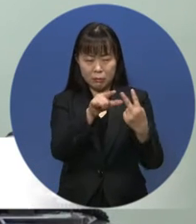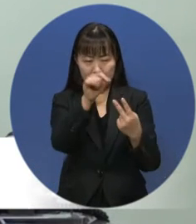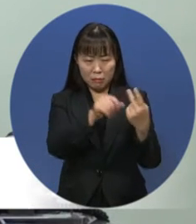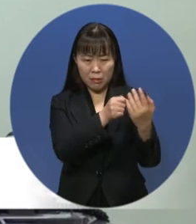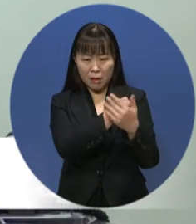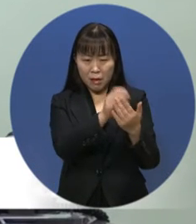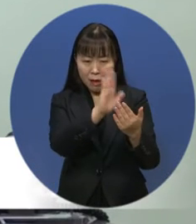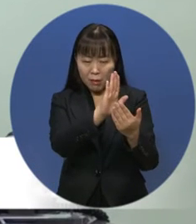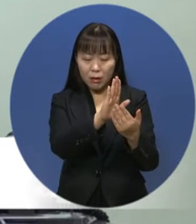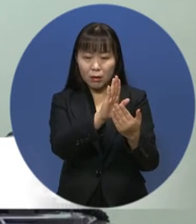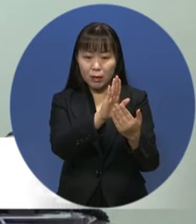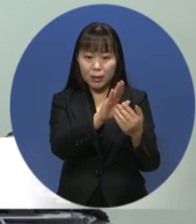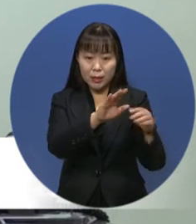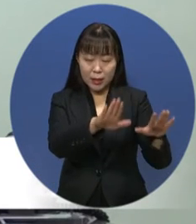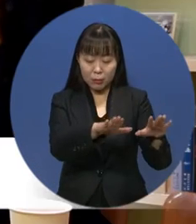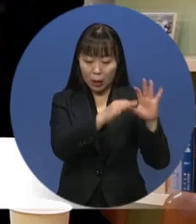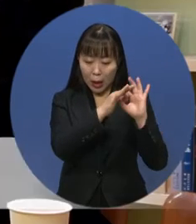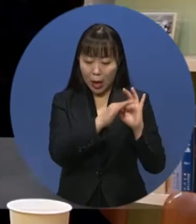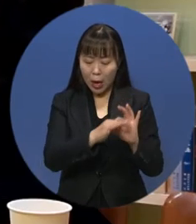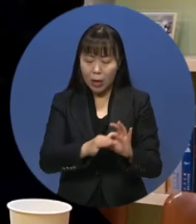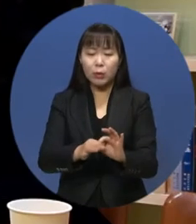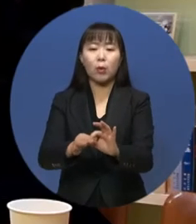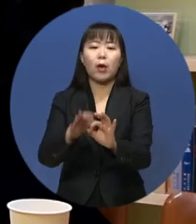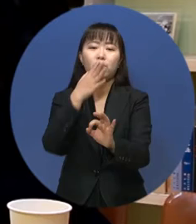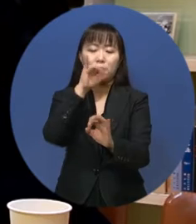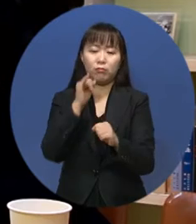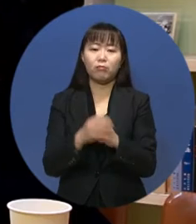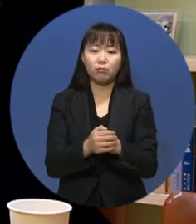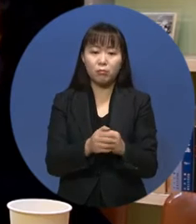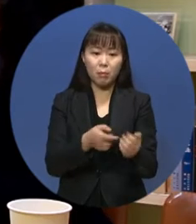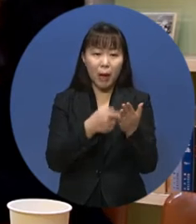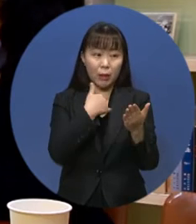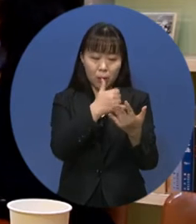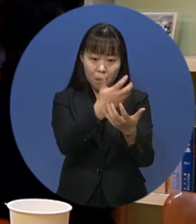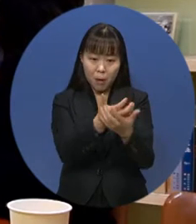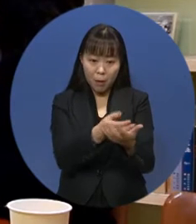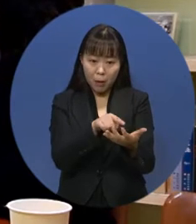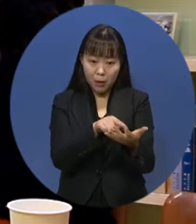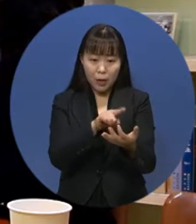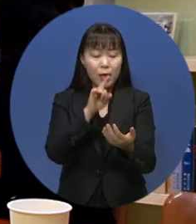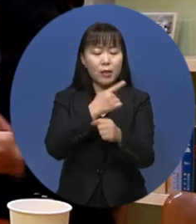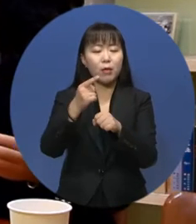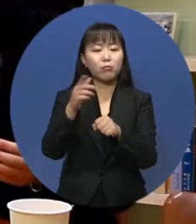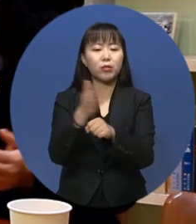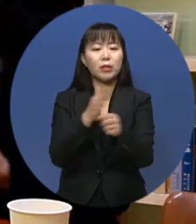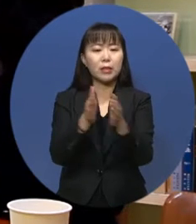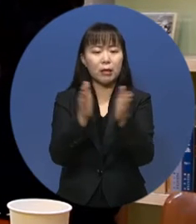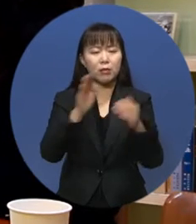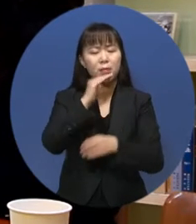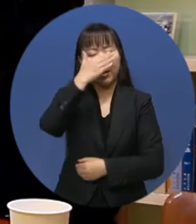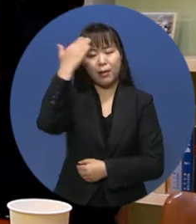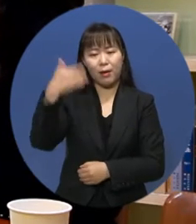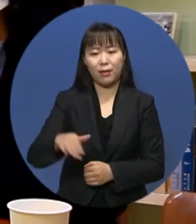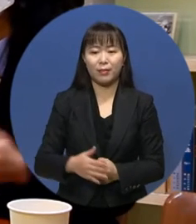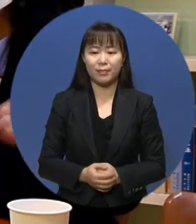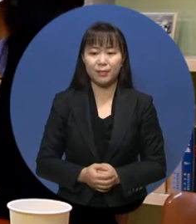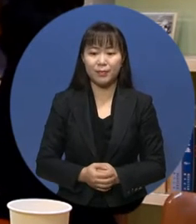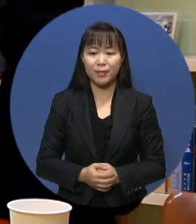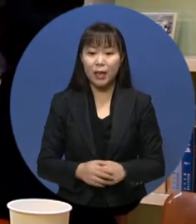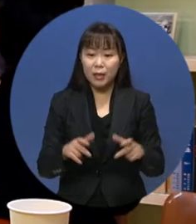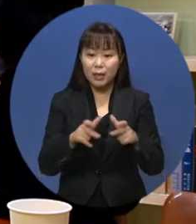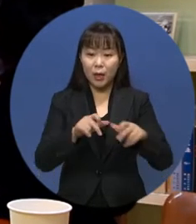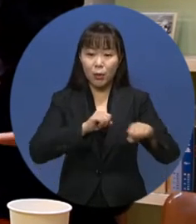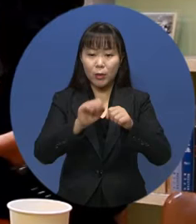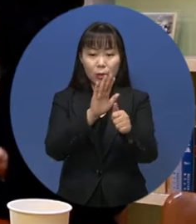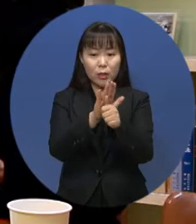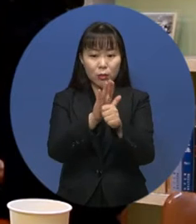바로 이어갈 수 있게. 네. 발의했던 법안은 내년부터 시행하게 되어 다행한 일입니다. 장애인